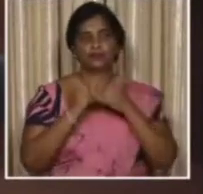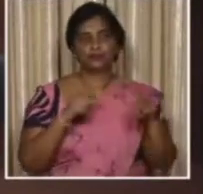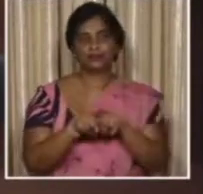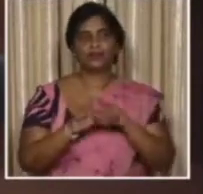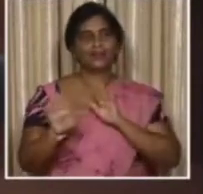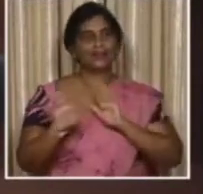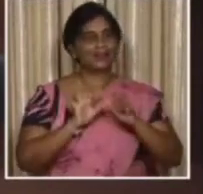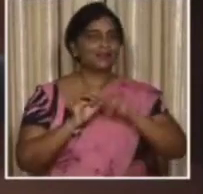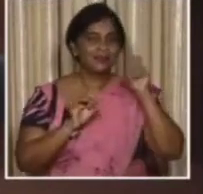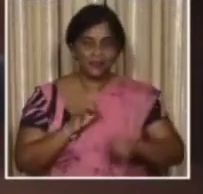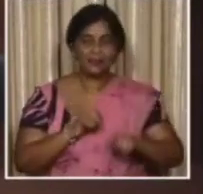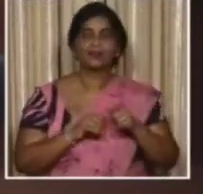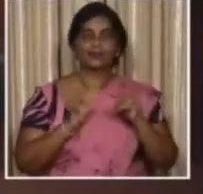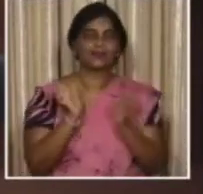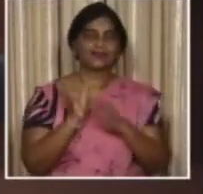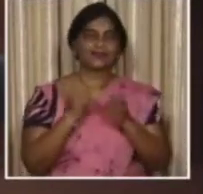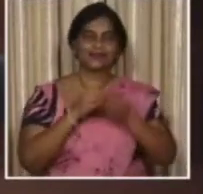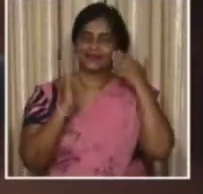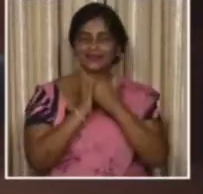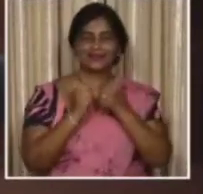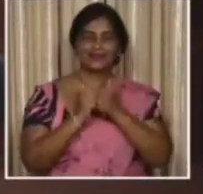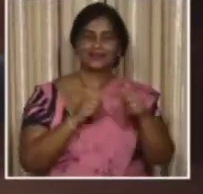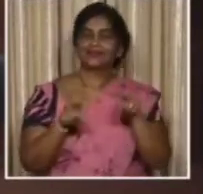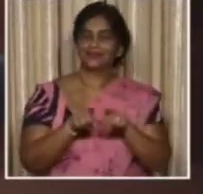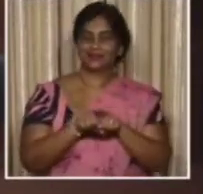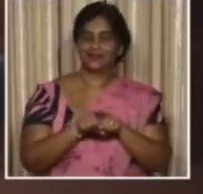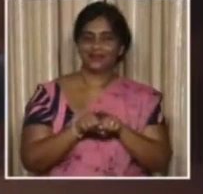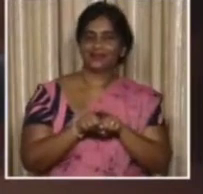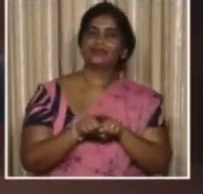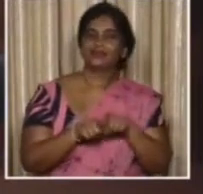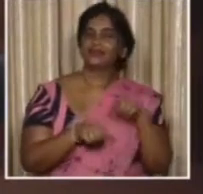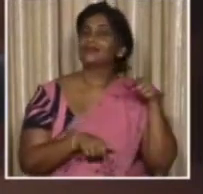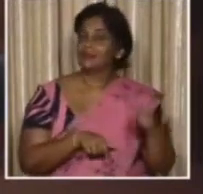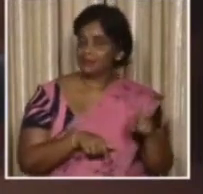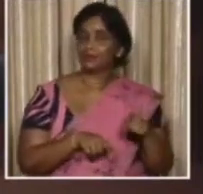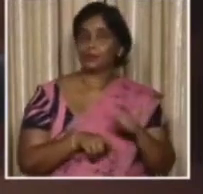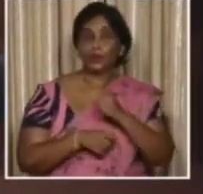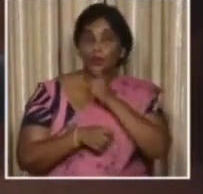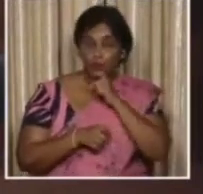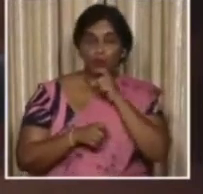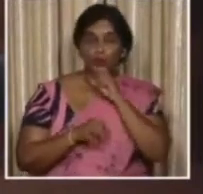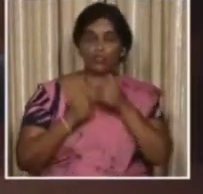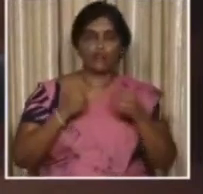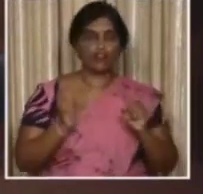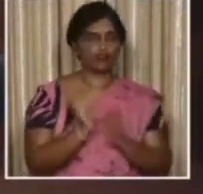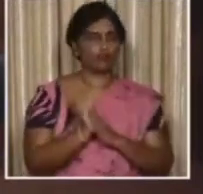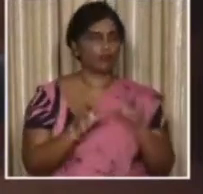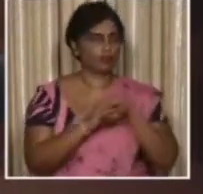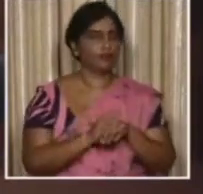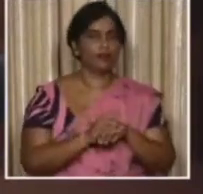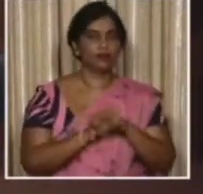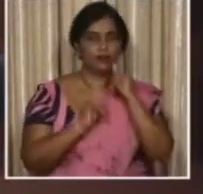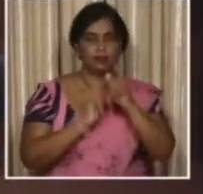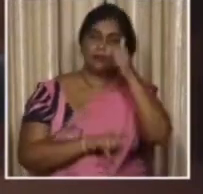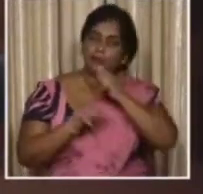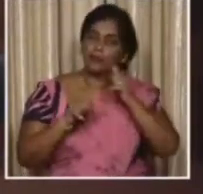කරපු පාලක මණ්ඩලෙ පිළ අතුරු පාරක සභාව පිළිමද අපි සෑහීමකට පත් වෙන්නේ නැහැ. මේක මේ නඩු අහන්න තුමා වෙන කමිටුවක් දාන්න. වංචා